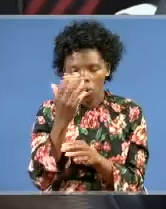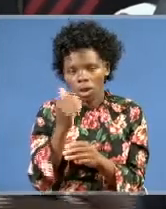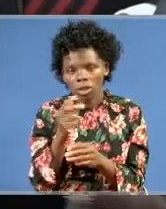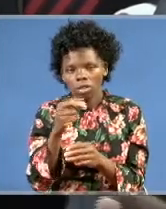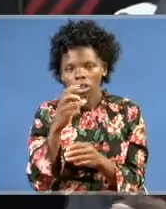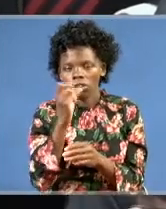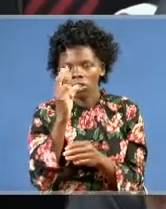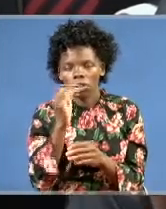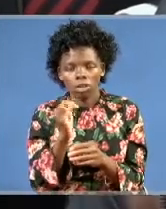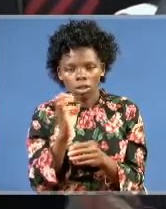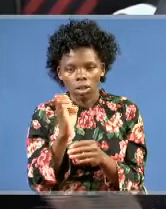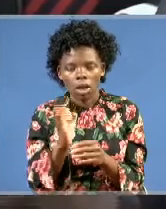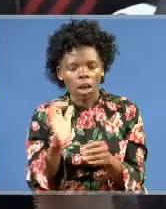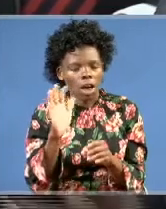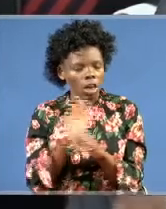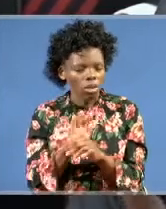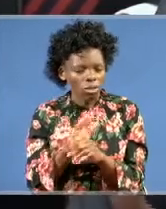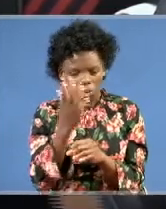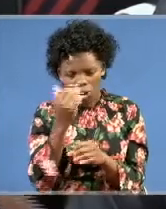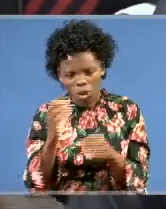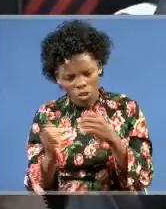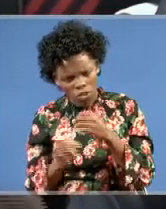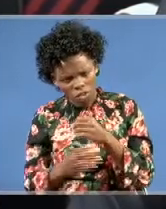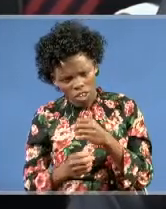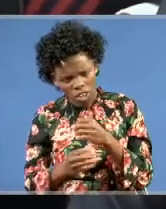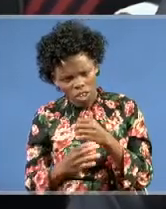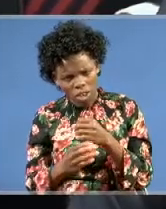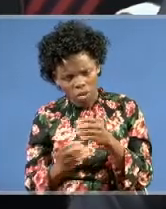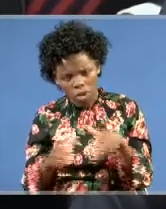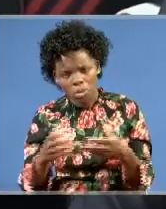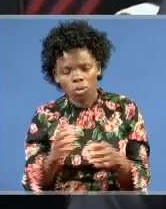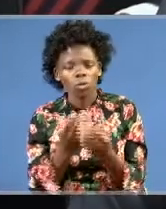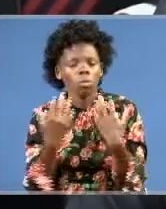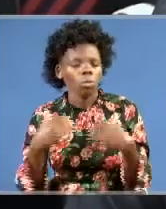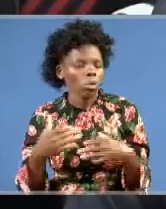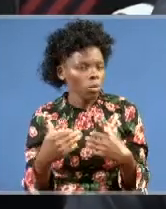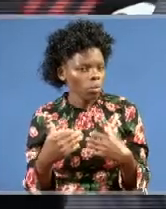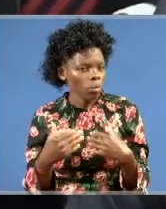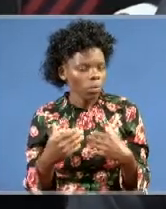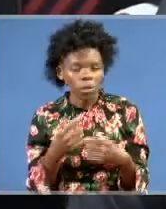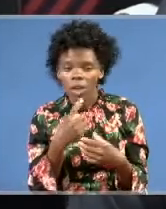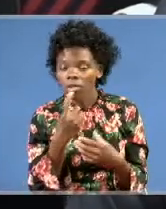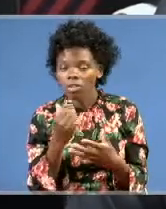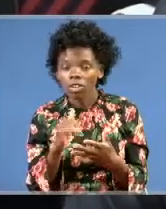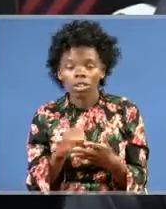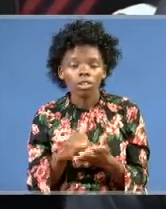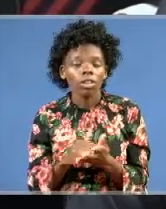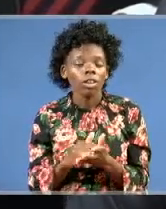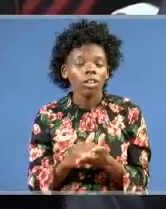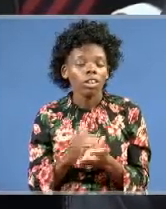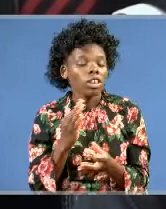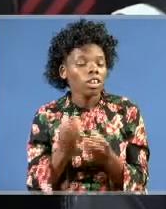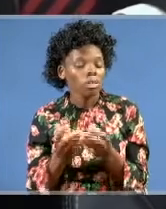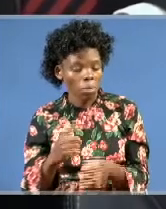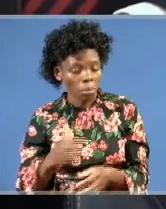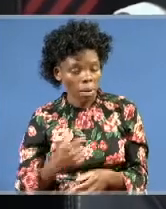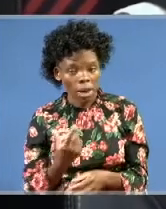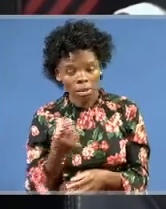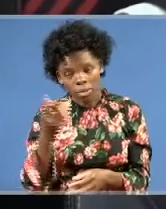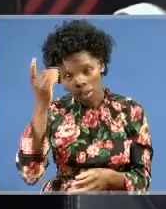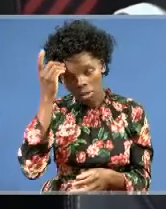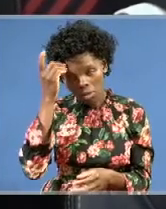extortion nyingi, kwa sababu ya ile uoga unaweka kwa watu. Kwa hivyo tumesema kwamba kama kwangu Dagoret